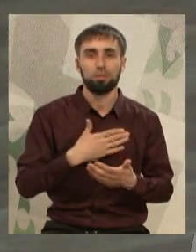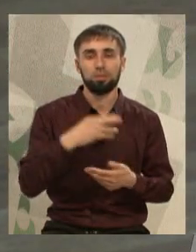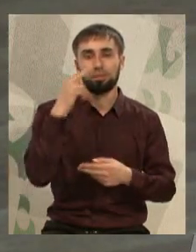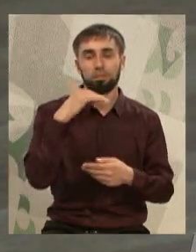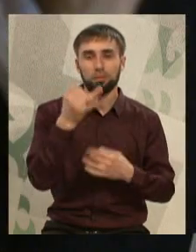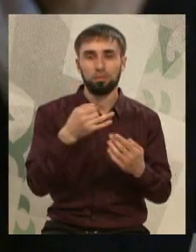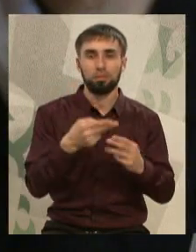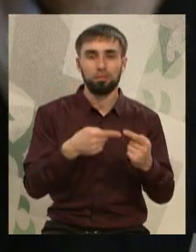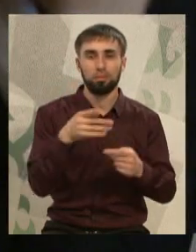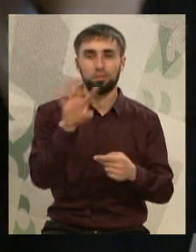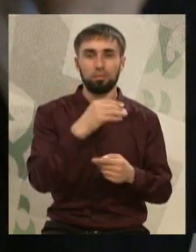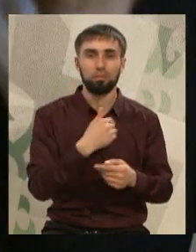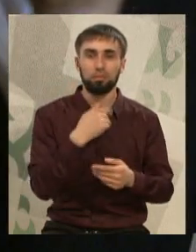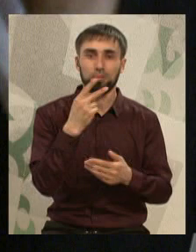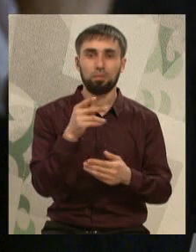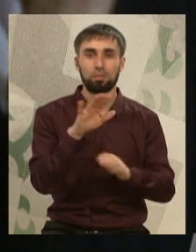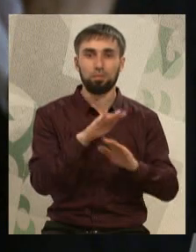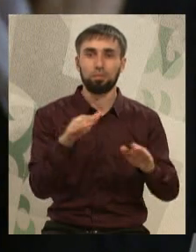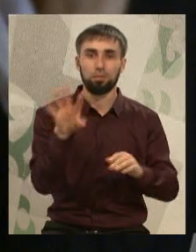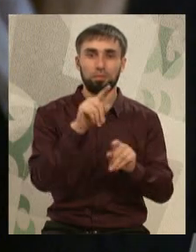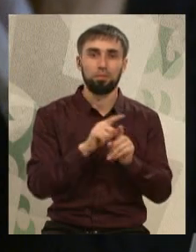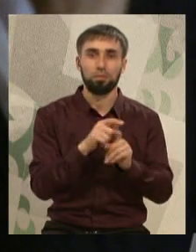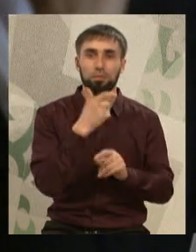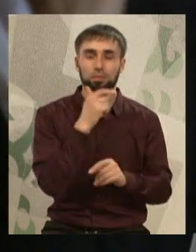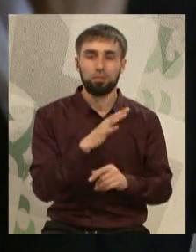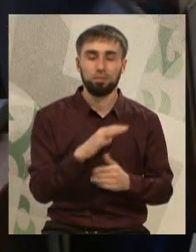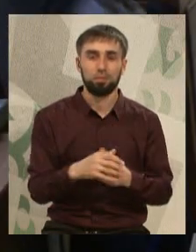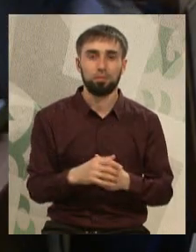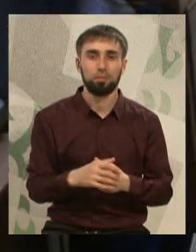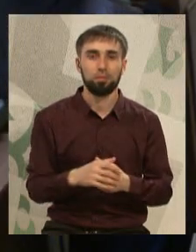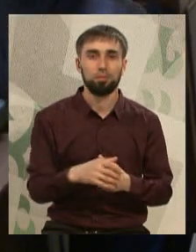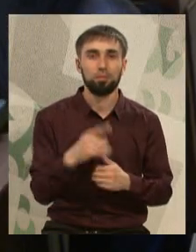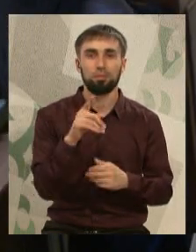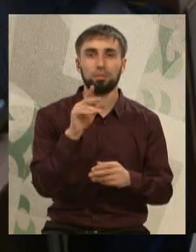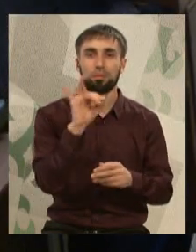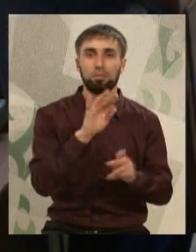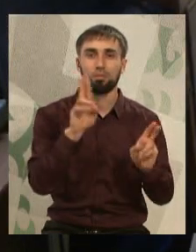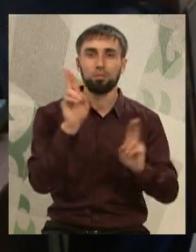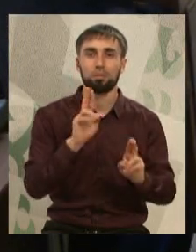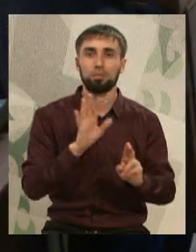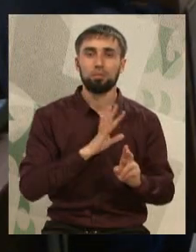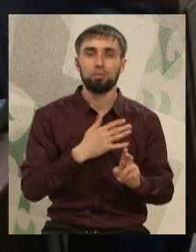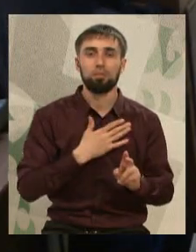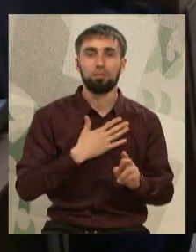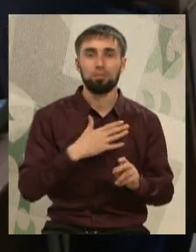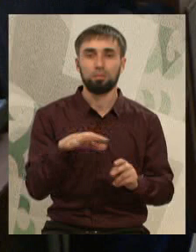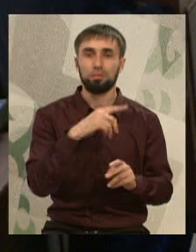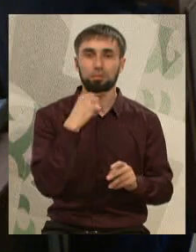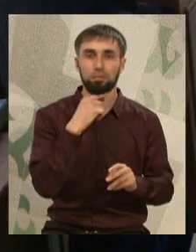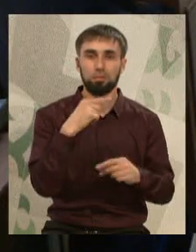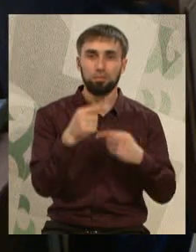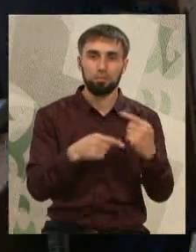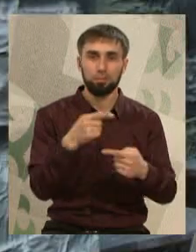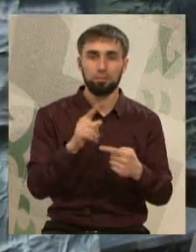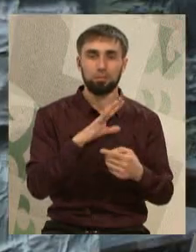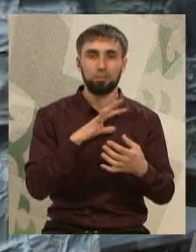наивная мечта, а действительность. Творчество людей, в основе которых традиции народа, его вековые адаты, настоящее связующее звено